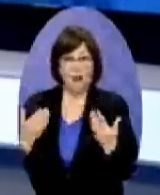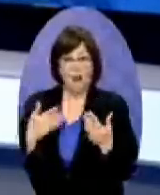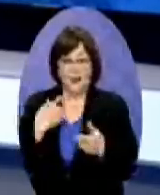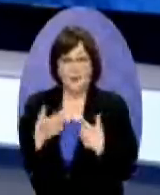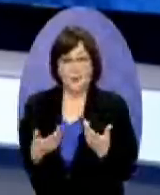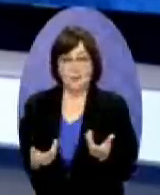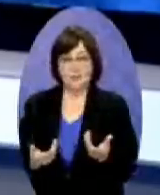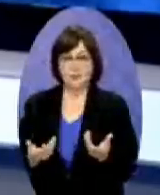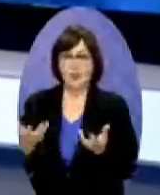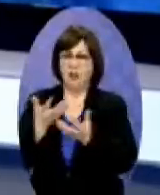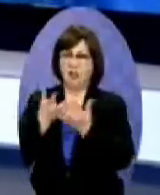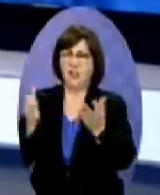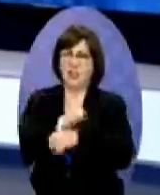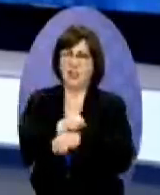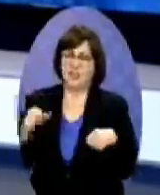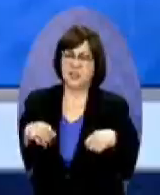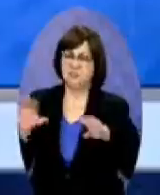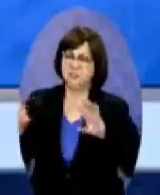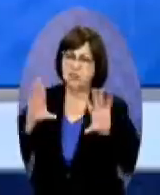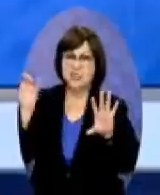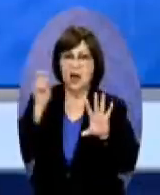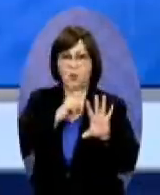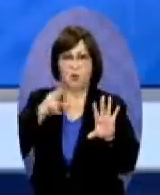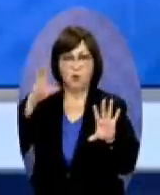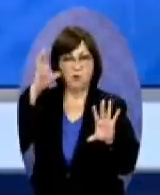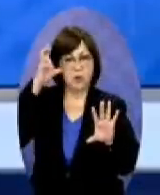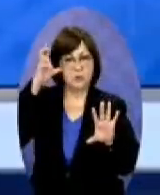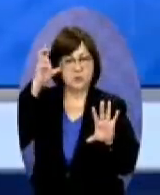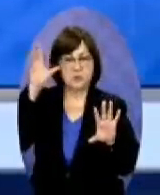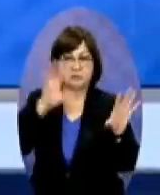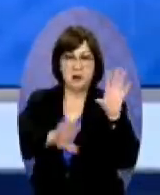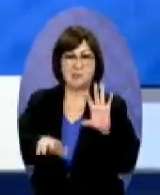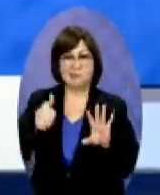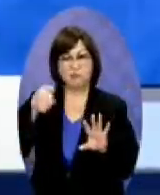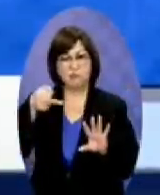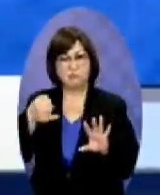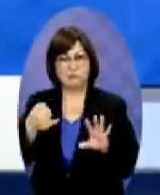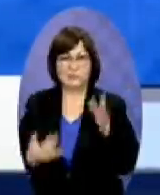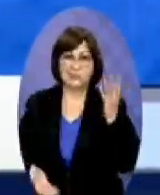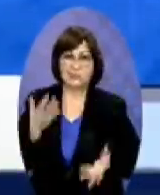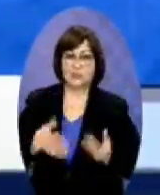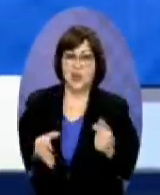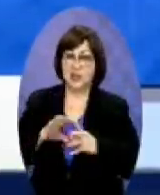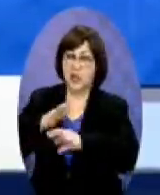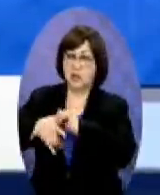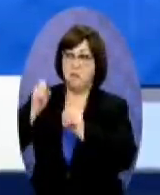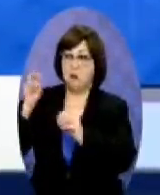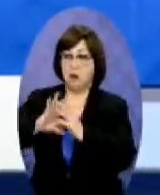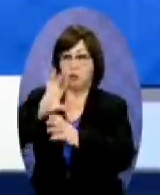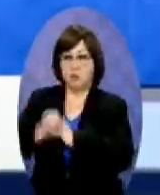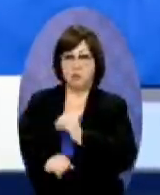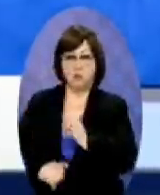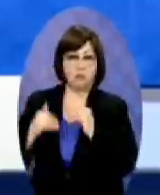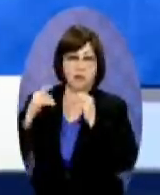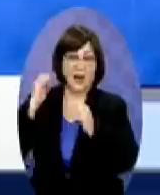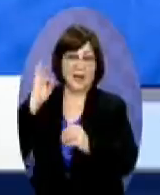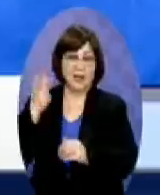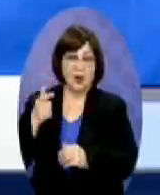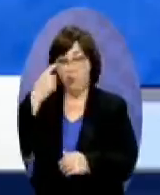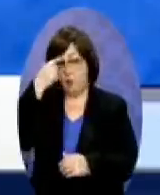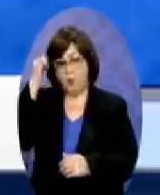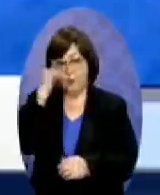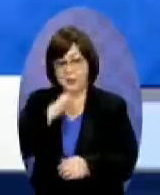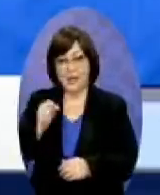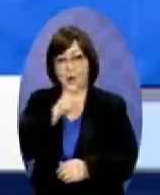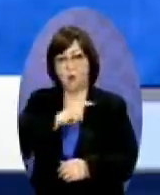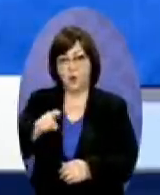төвшин ямар төвшөнд байна вэ? Дэлхийн банк, Америкийн нэгдсэн улсын олон улсын хөгжлийн агентлаг Монгол улсын санхүүгийн шийдвэр гаргалтыг